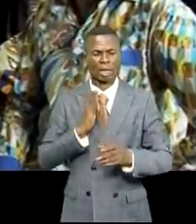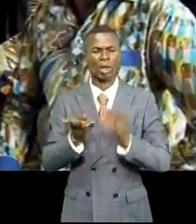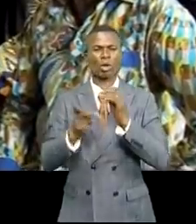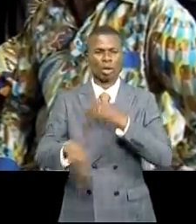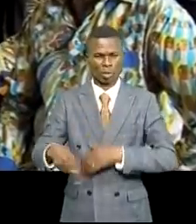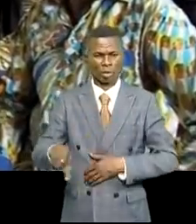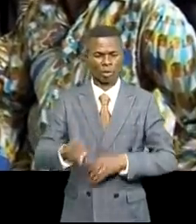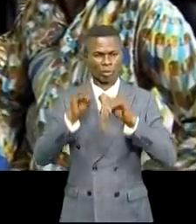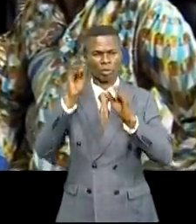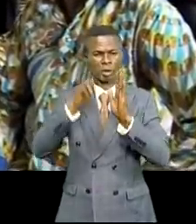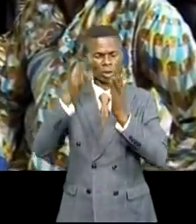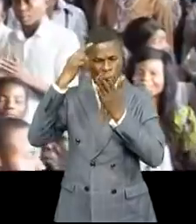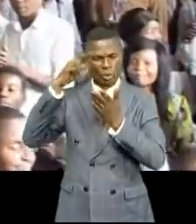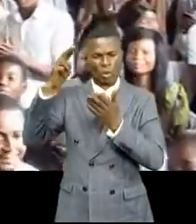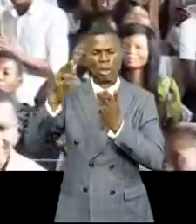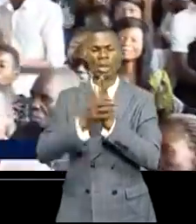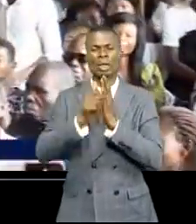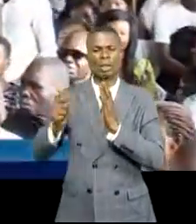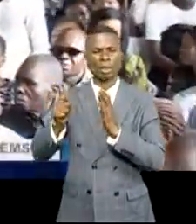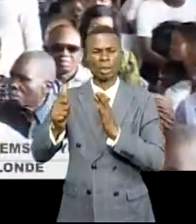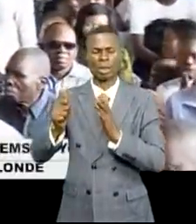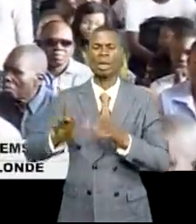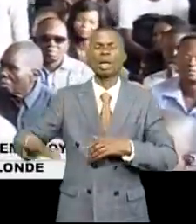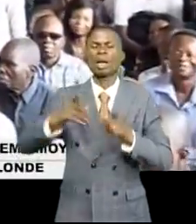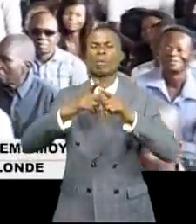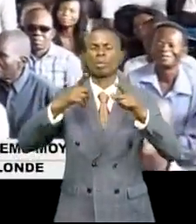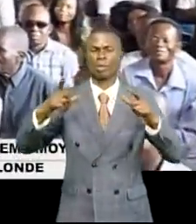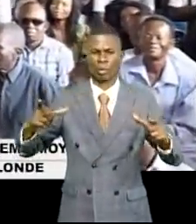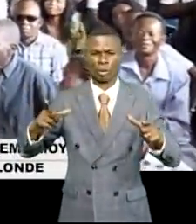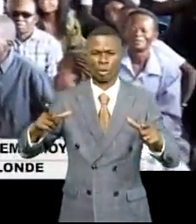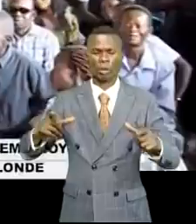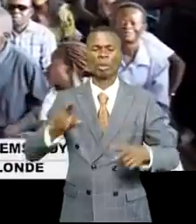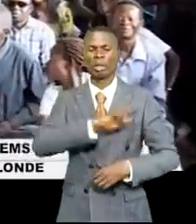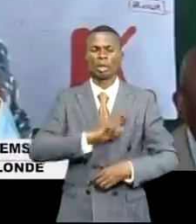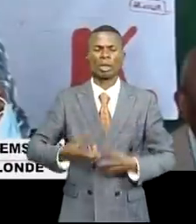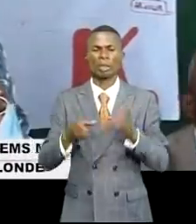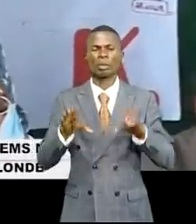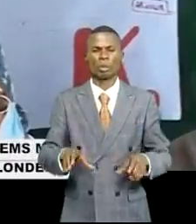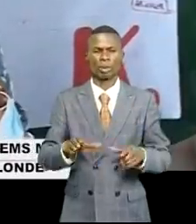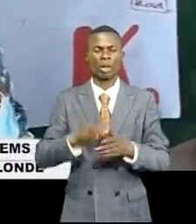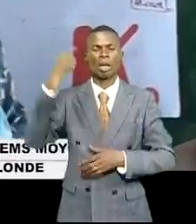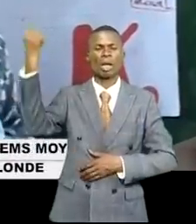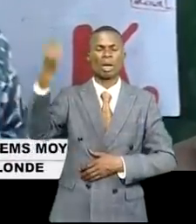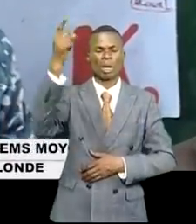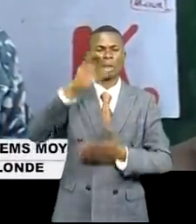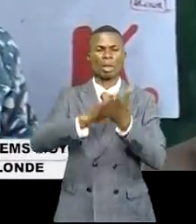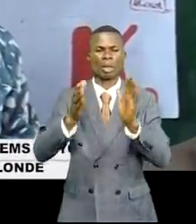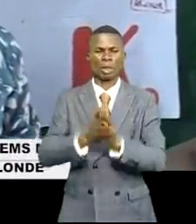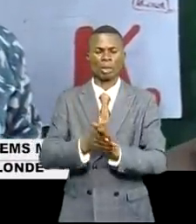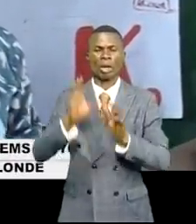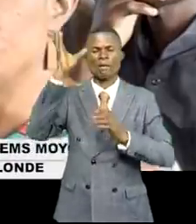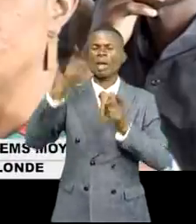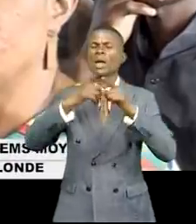Un enseignement universitaire de qualité pour un grand pays à l'instar de la République démocratique du Congo. Le monde qui est devenu un grand